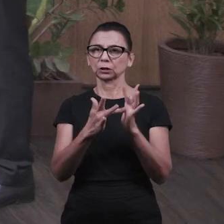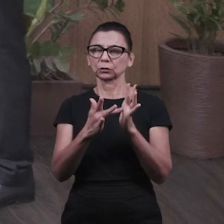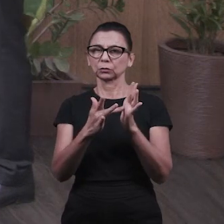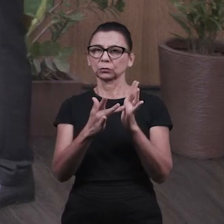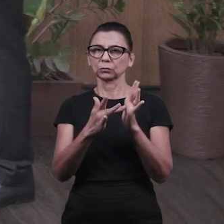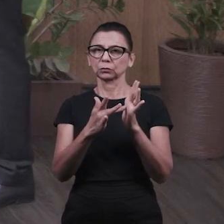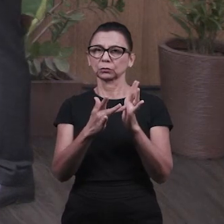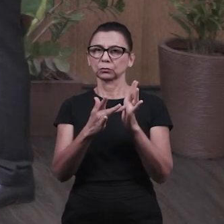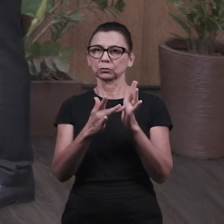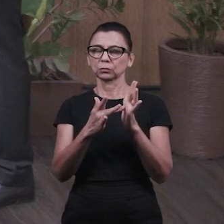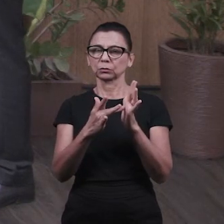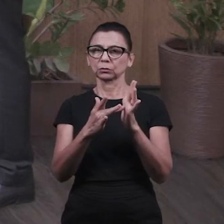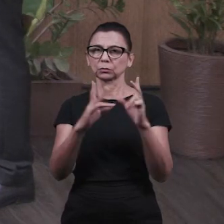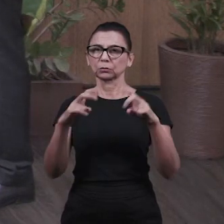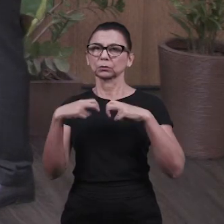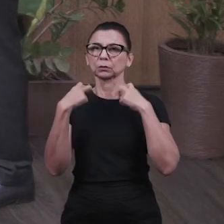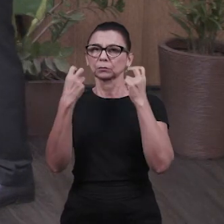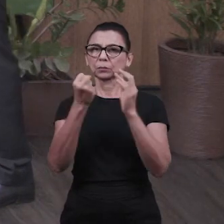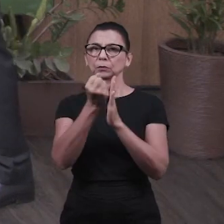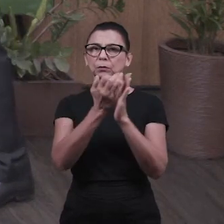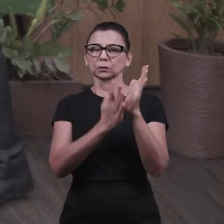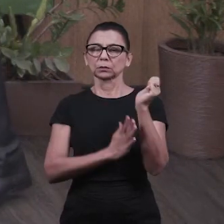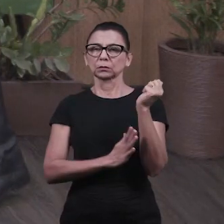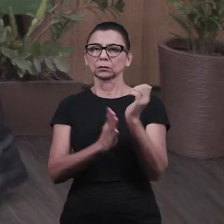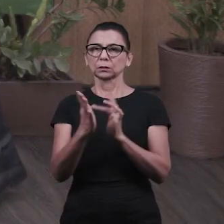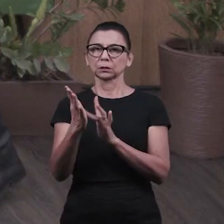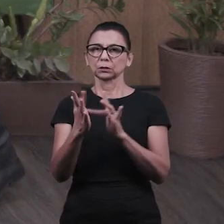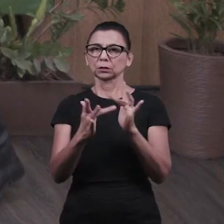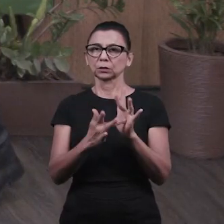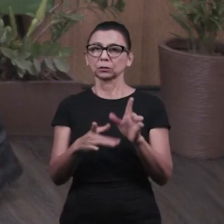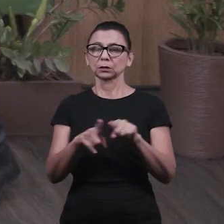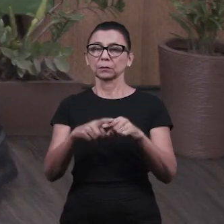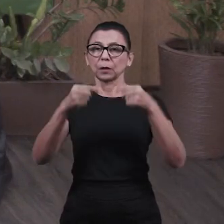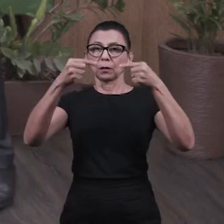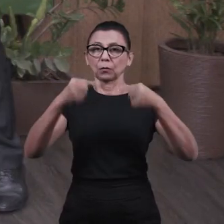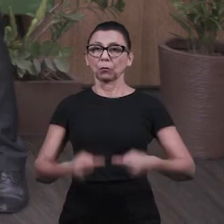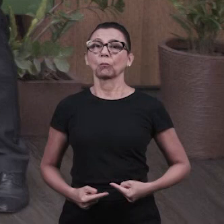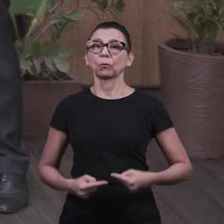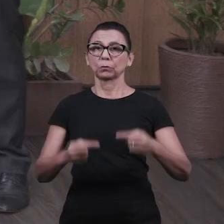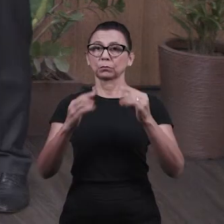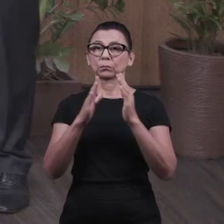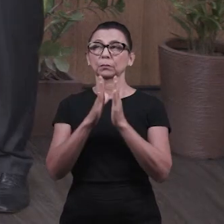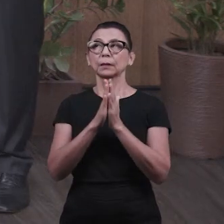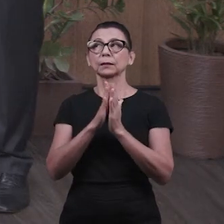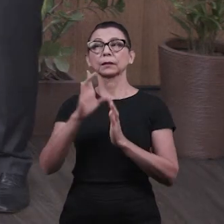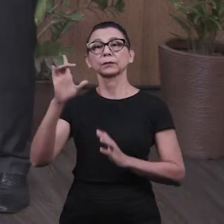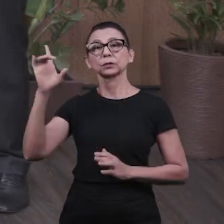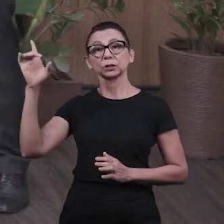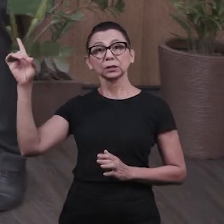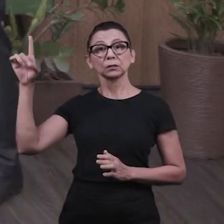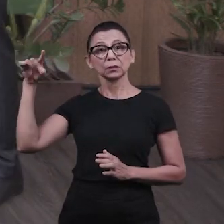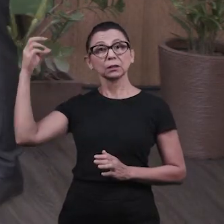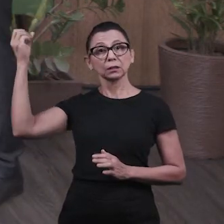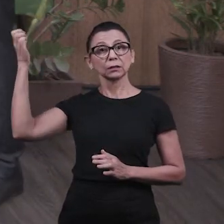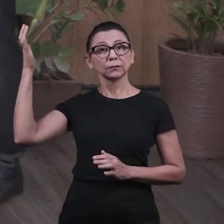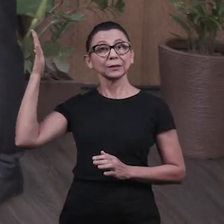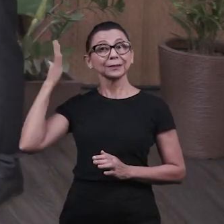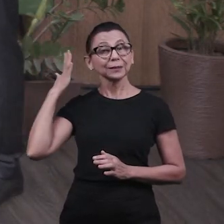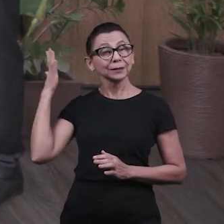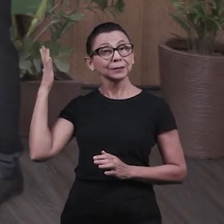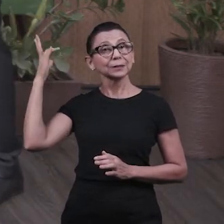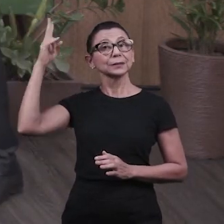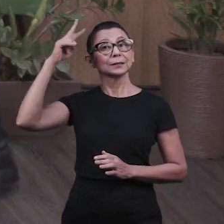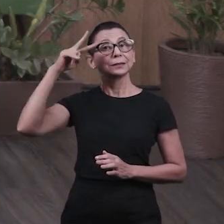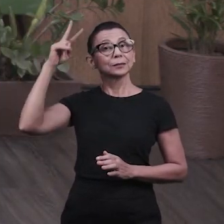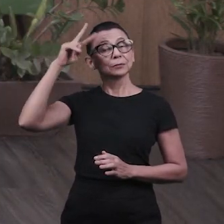Jésus, exactement, et aussi contre la parole de Dieu, la parole révélée. En rappelant que, voyez